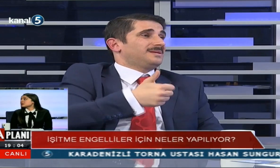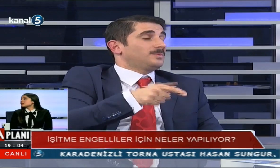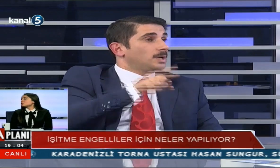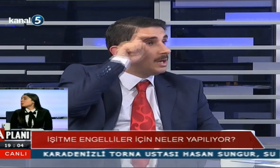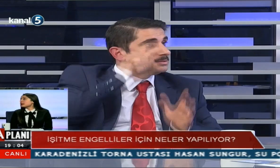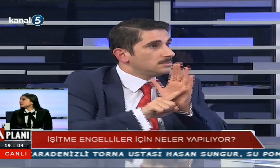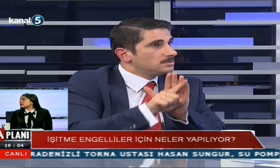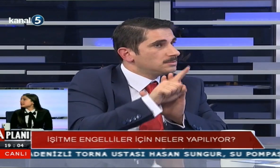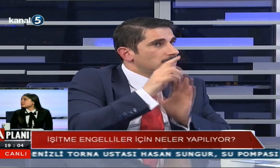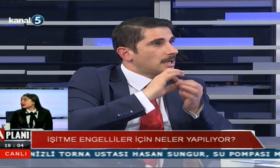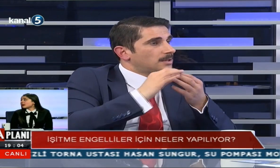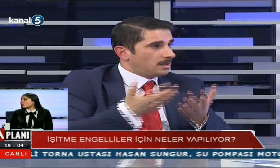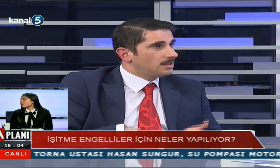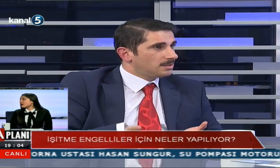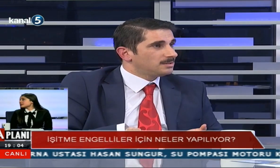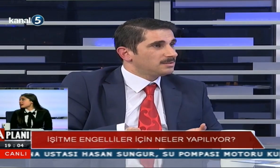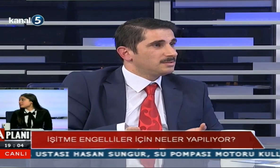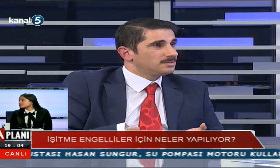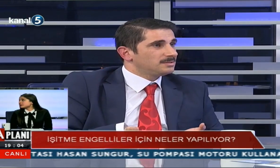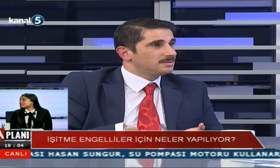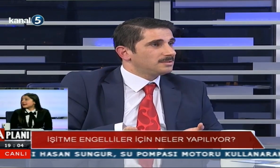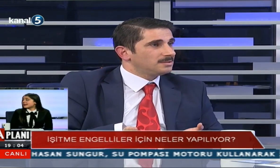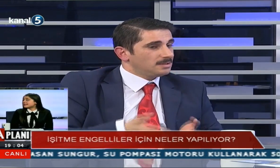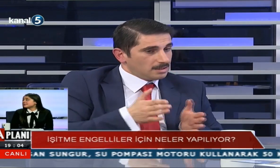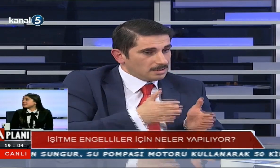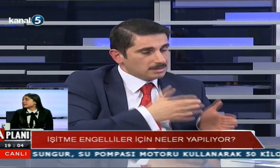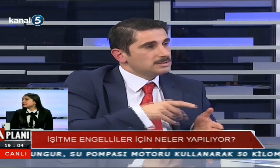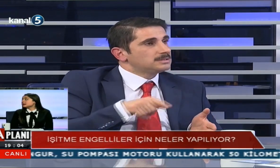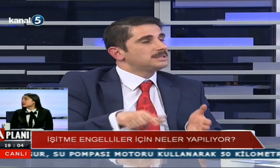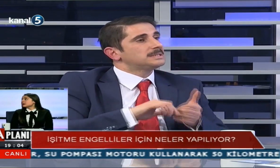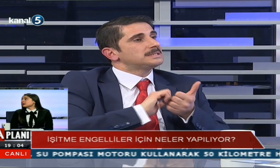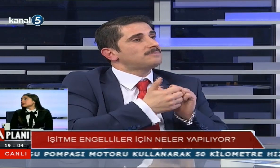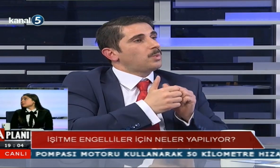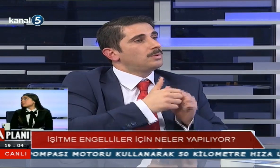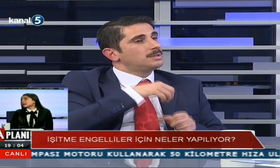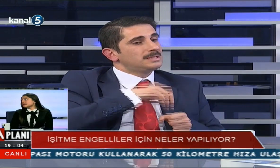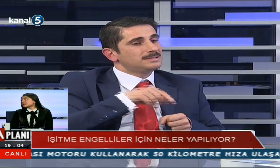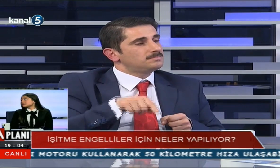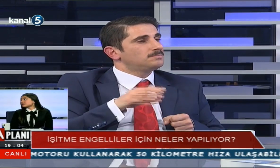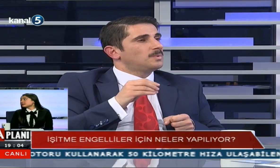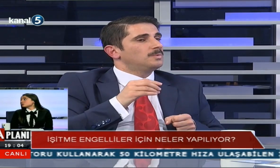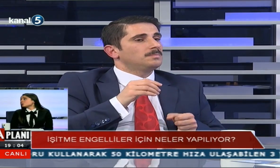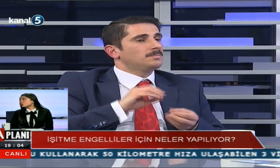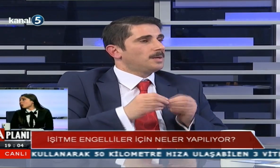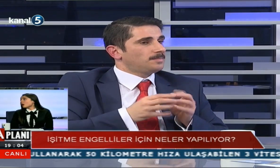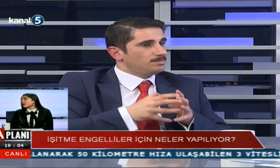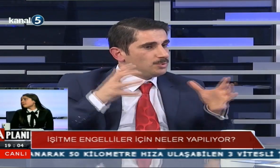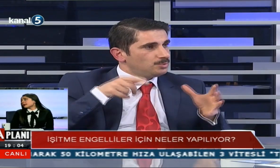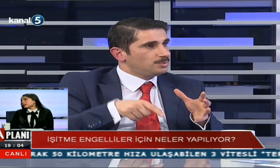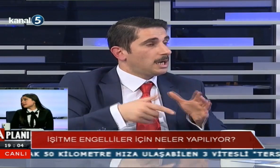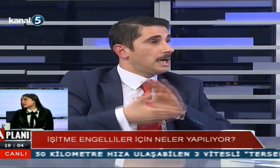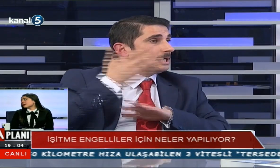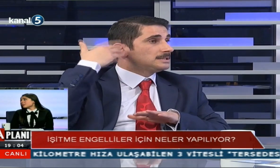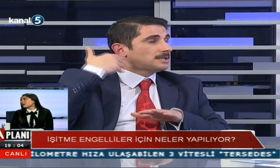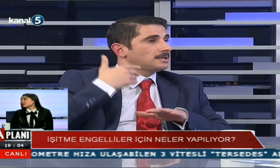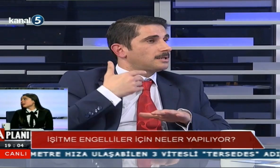sıkıntılar için toplantılar, seminerler, konferanslar yapılmalı, ziyaret edilmeli. Hani dernek kuruluyor